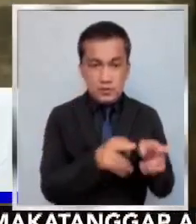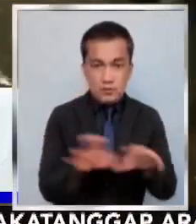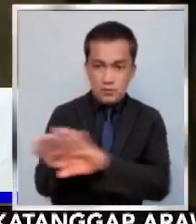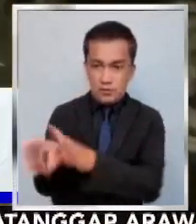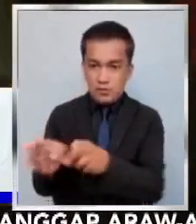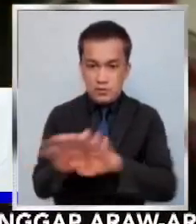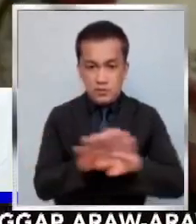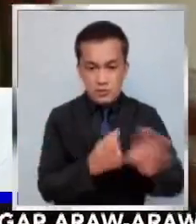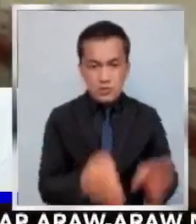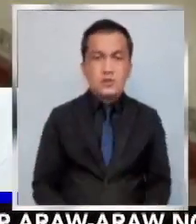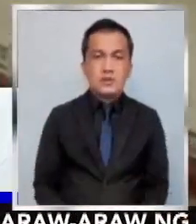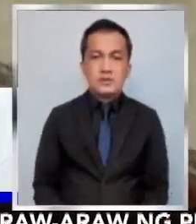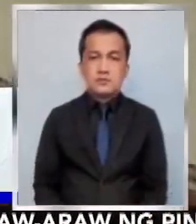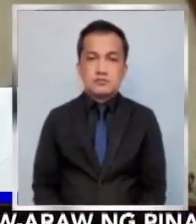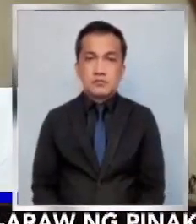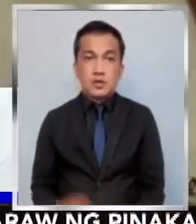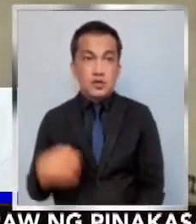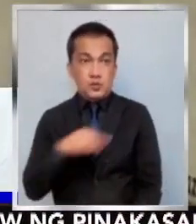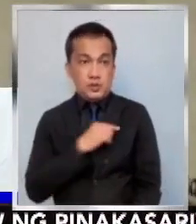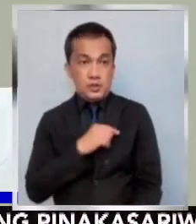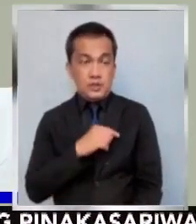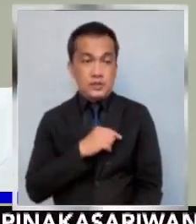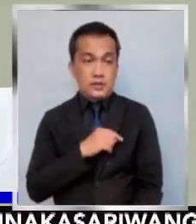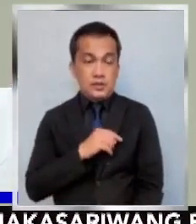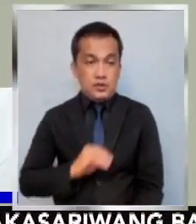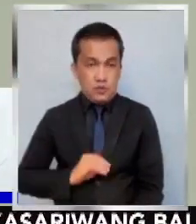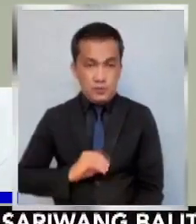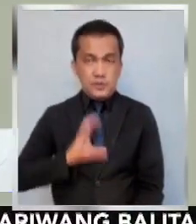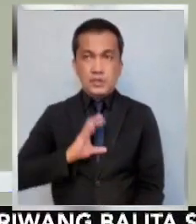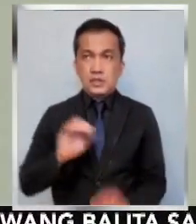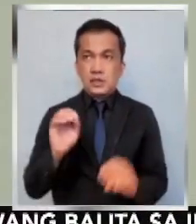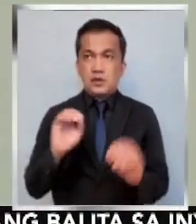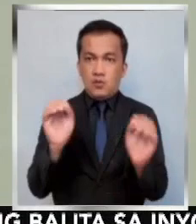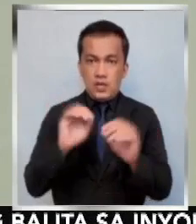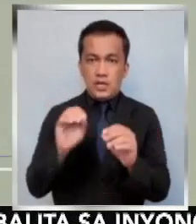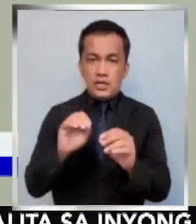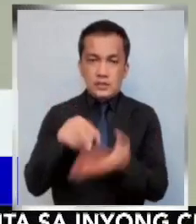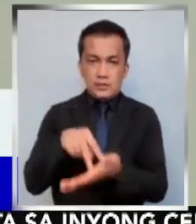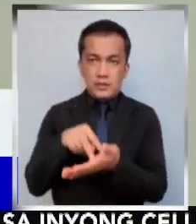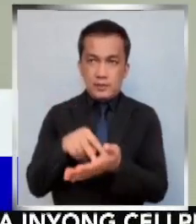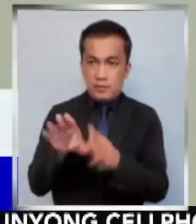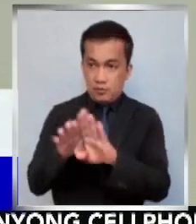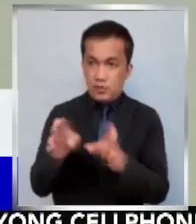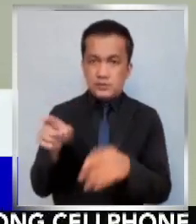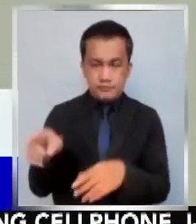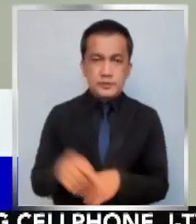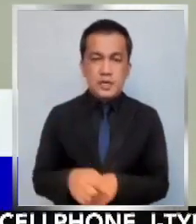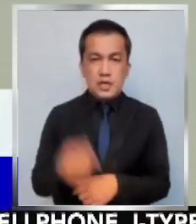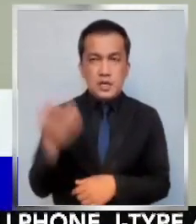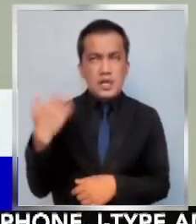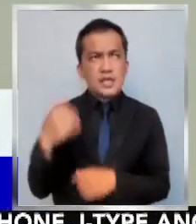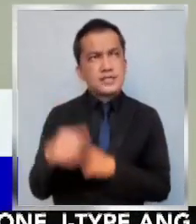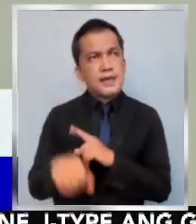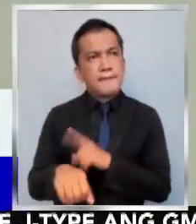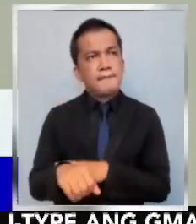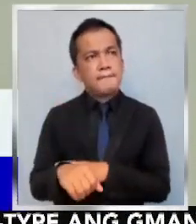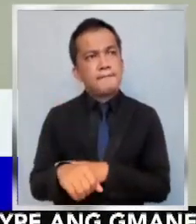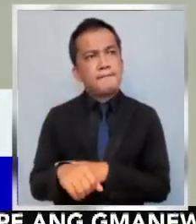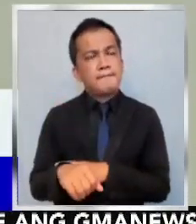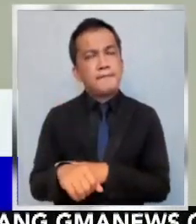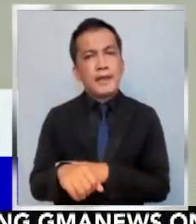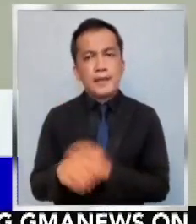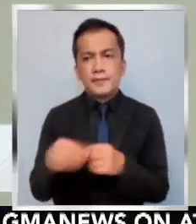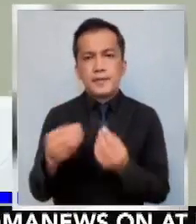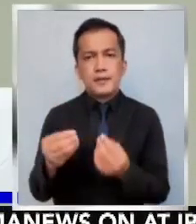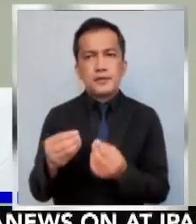confident naman lahat wala nang displaced paglabas natin ng MC na yan. Kasi last time, nung nag-issue tayo last month,